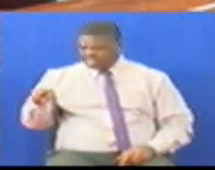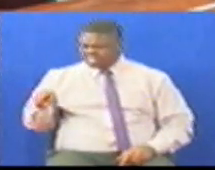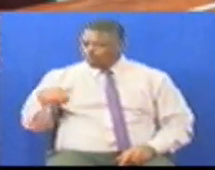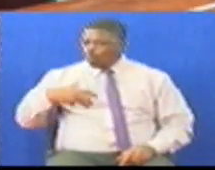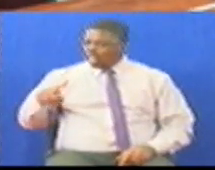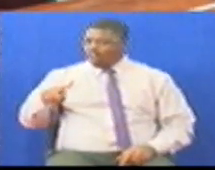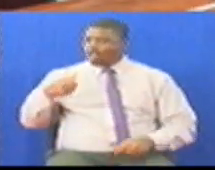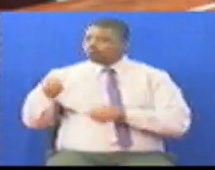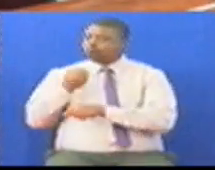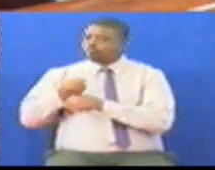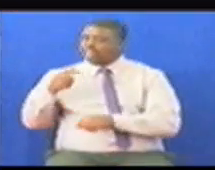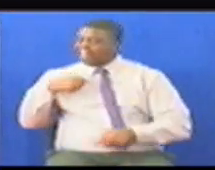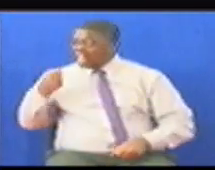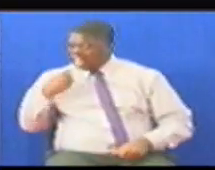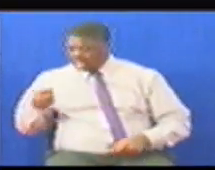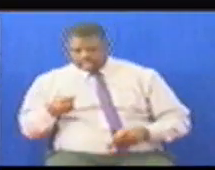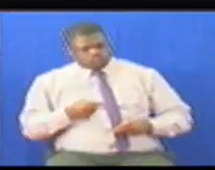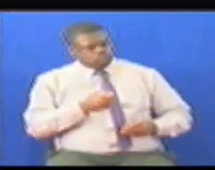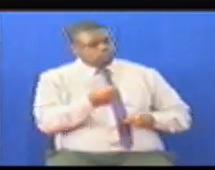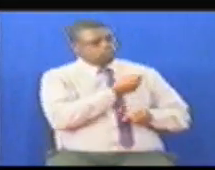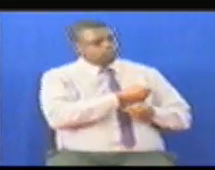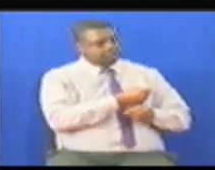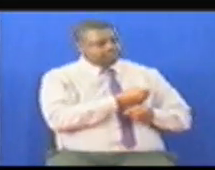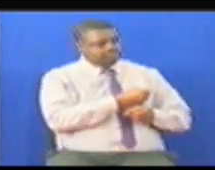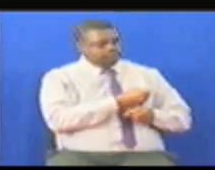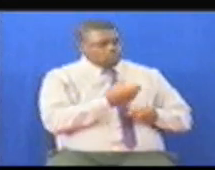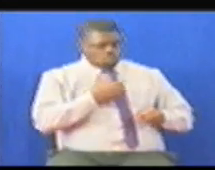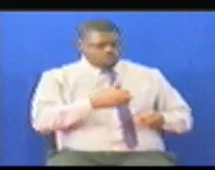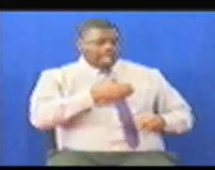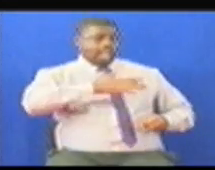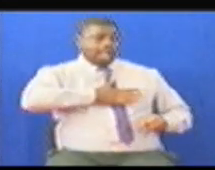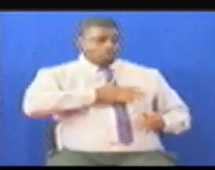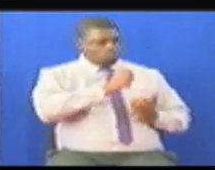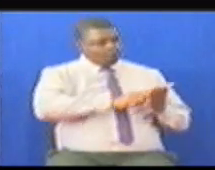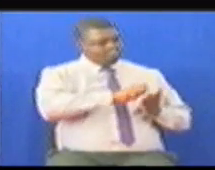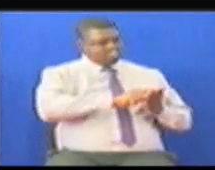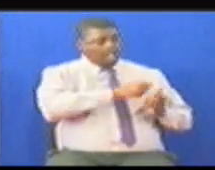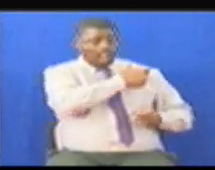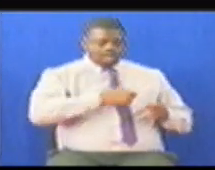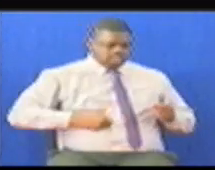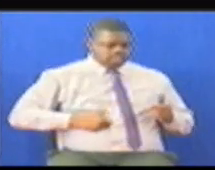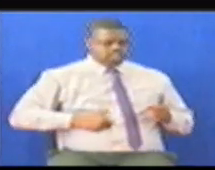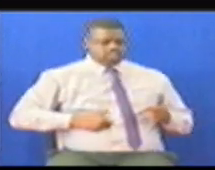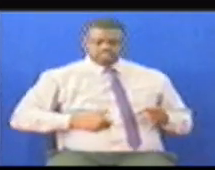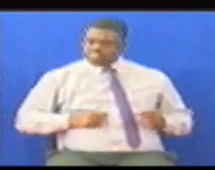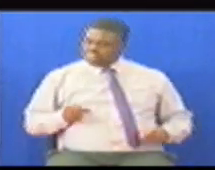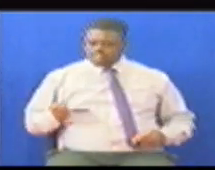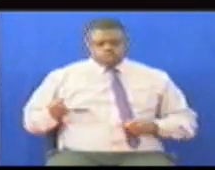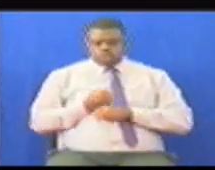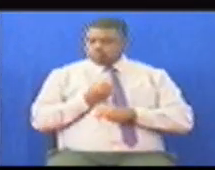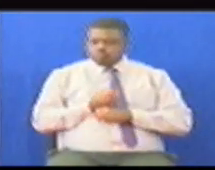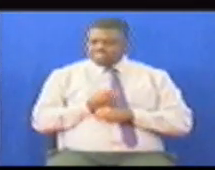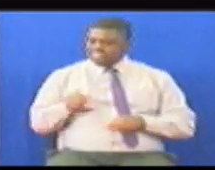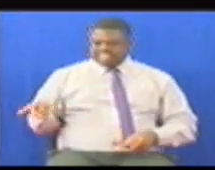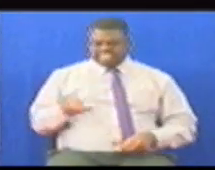shughuli za TAMISEMI na shughuli za ofisi ya rais, management ya utumishi ya umma na utawala bora, shughuli zetu zinategemeana